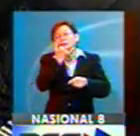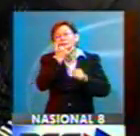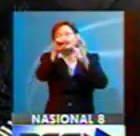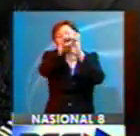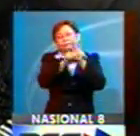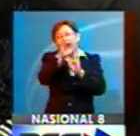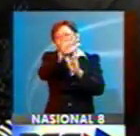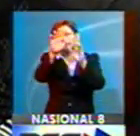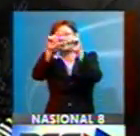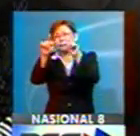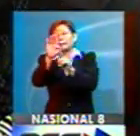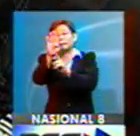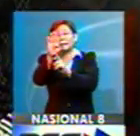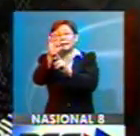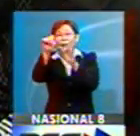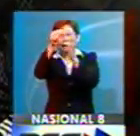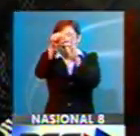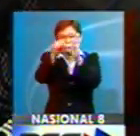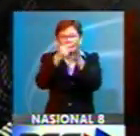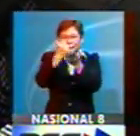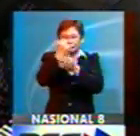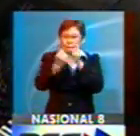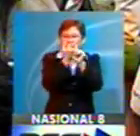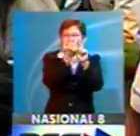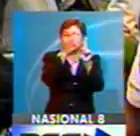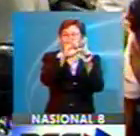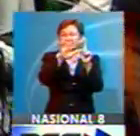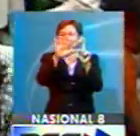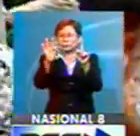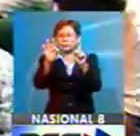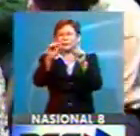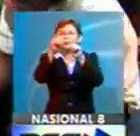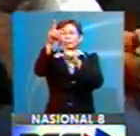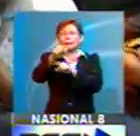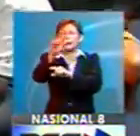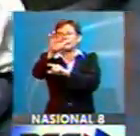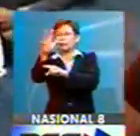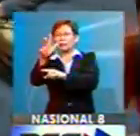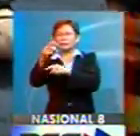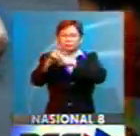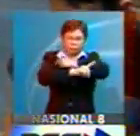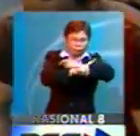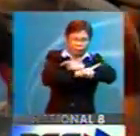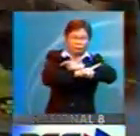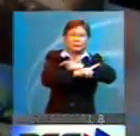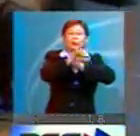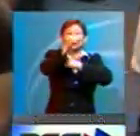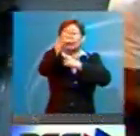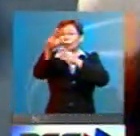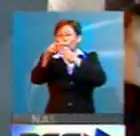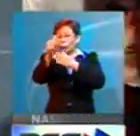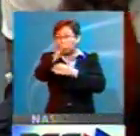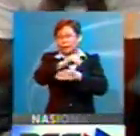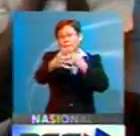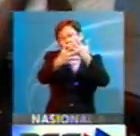Seksyen 55B Akta Immigration 1959 Palang 63. Ia membawa hukuman denda minimum RM10,000